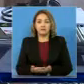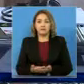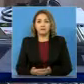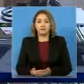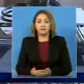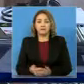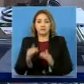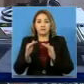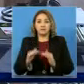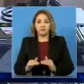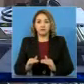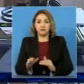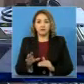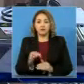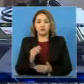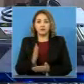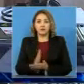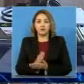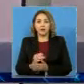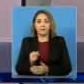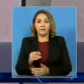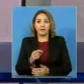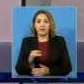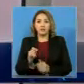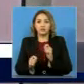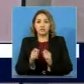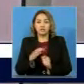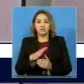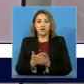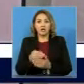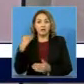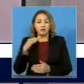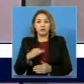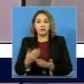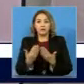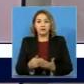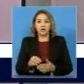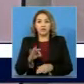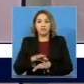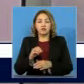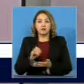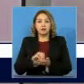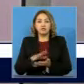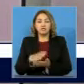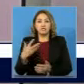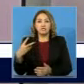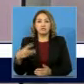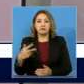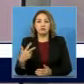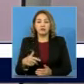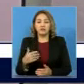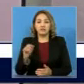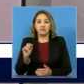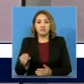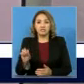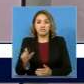самый низкий такой из всех, это идет уже молочная железа. В настоящее время в Актюбинской области на учете с онкологией состоят 7500 человек.